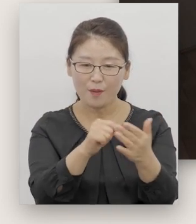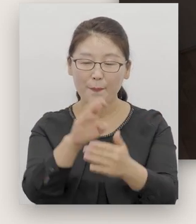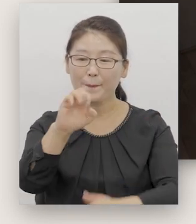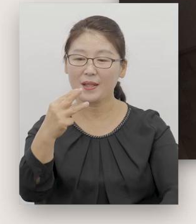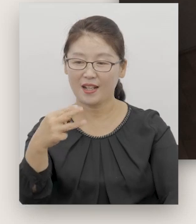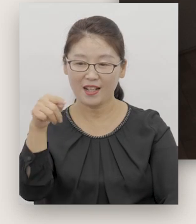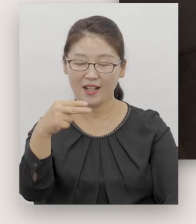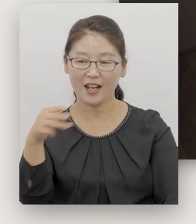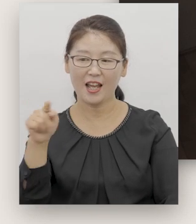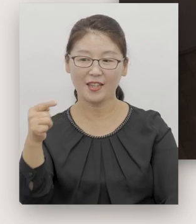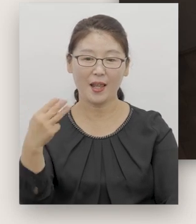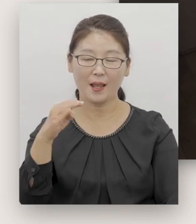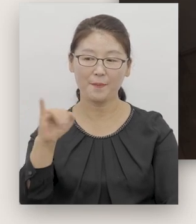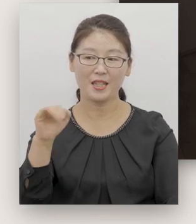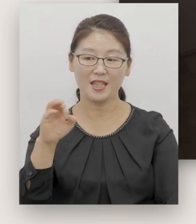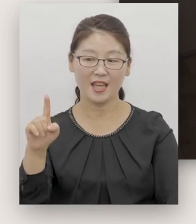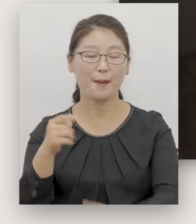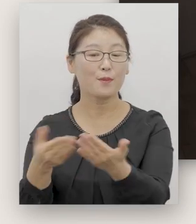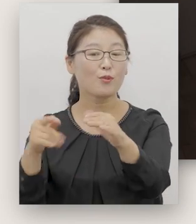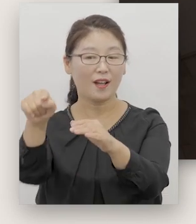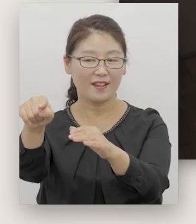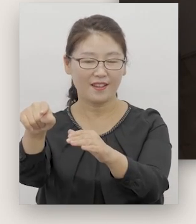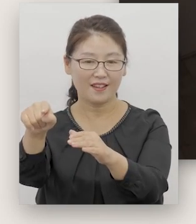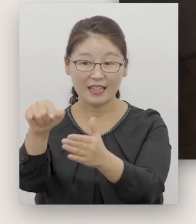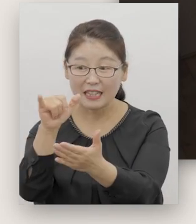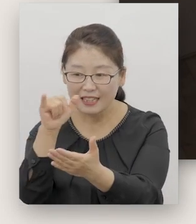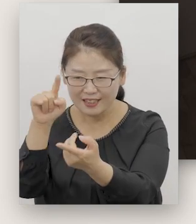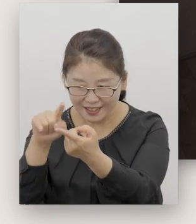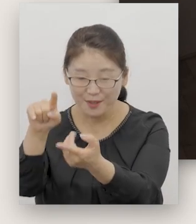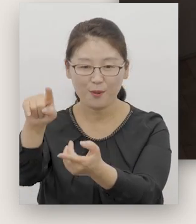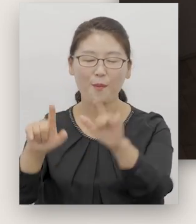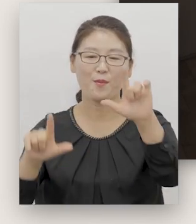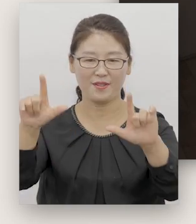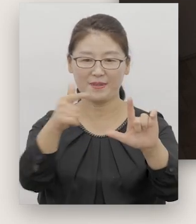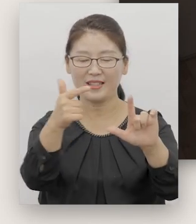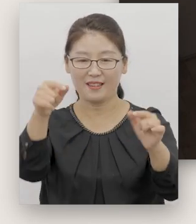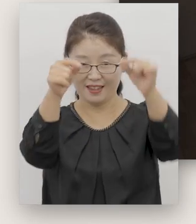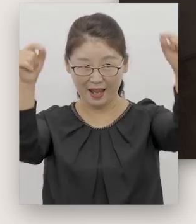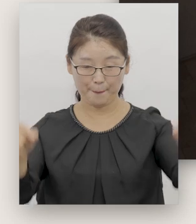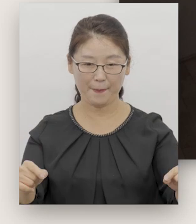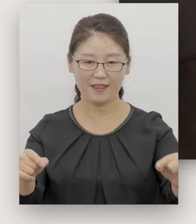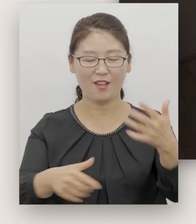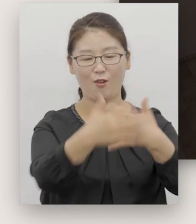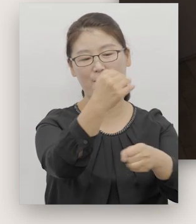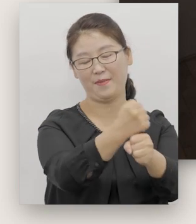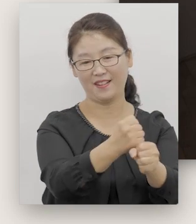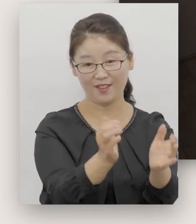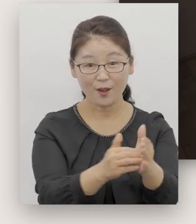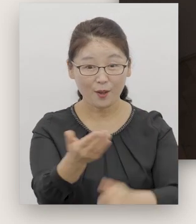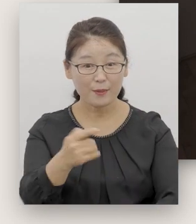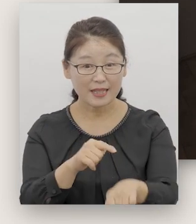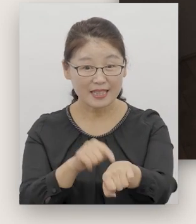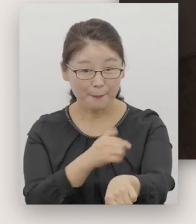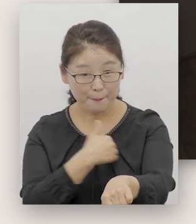작업을 제작을 했고요. 시간이 있으시다면 다시 오셔서 그 내용들 한번 살펴보시면 이 안에